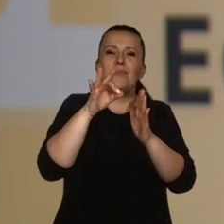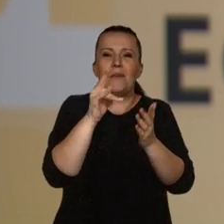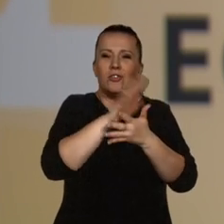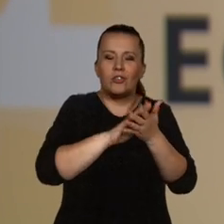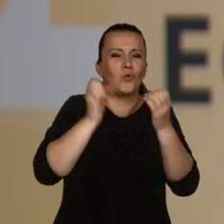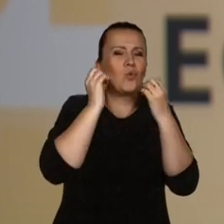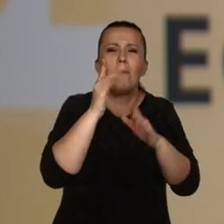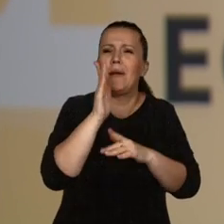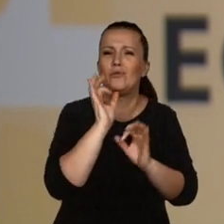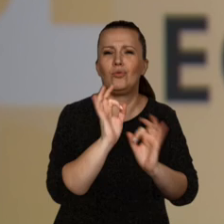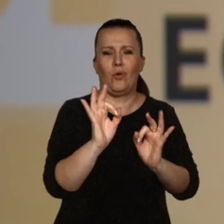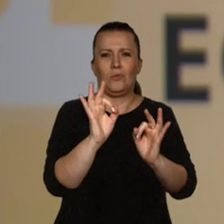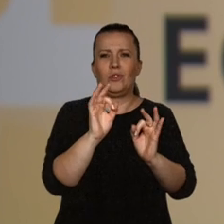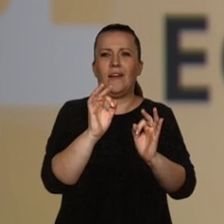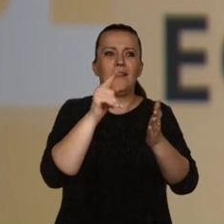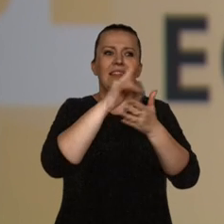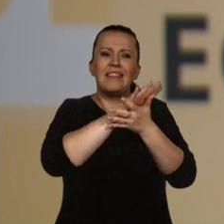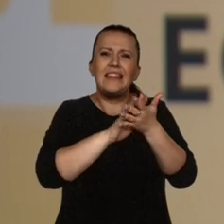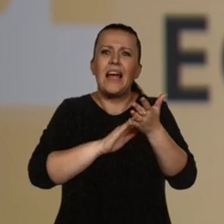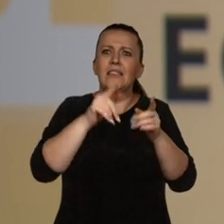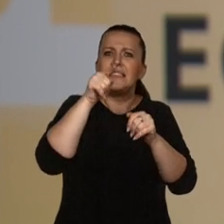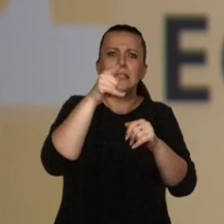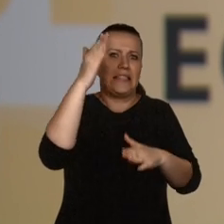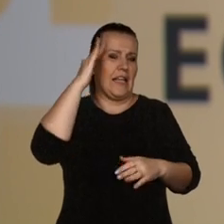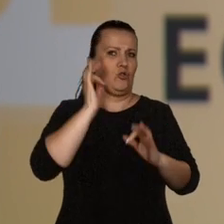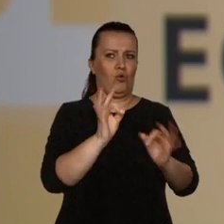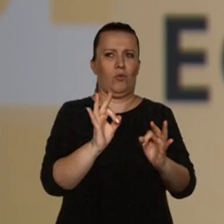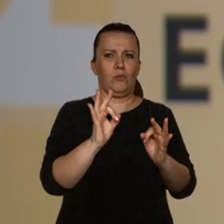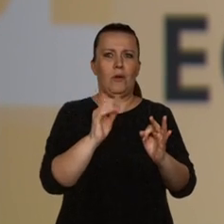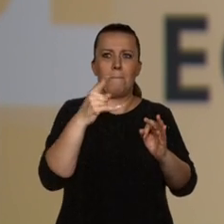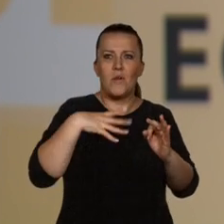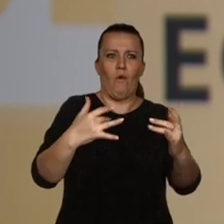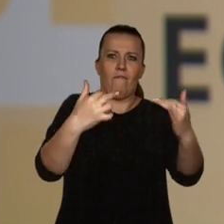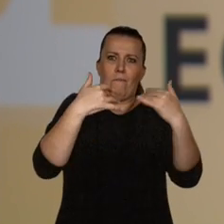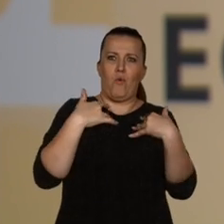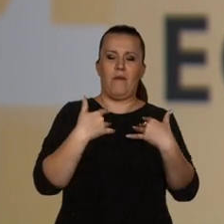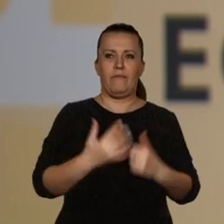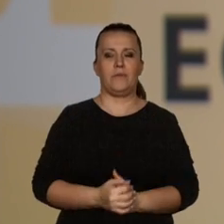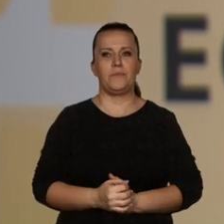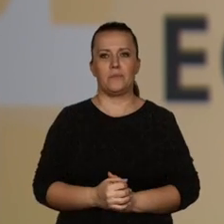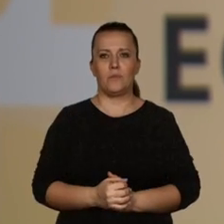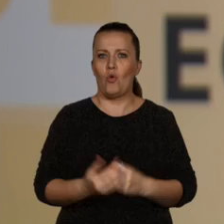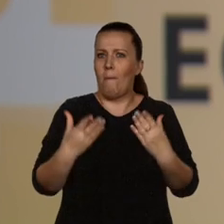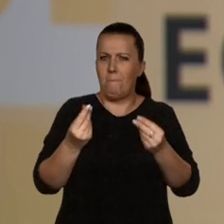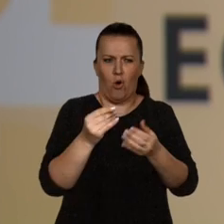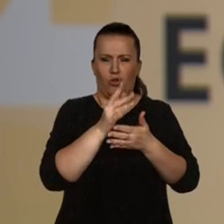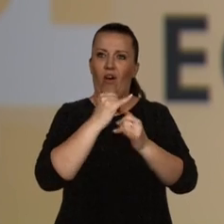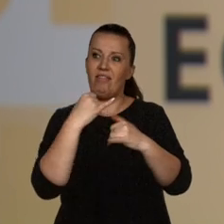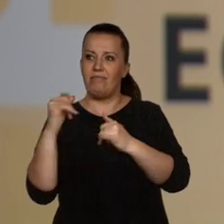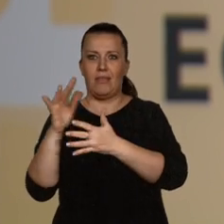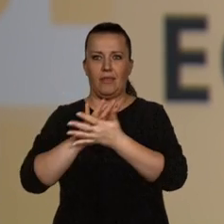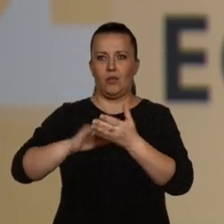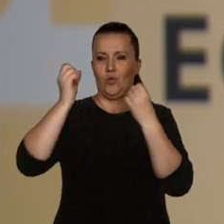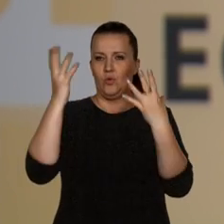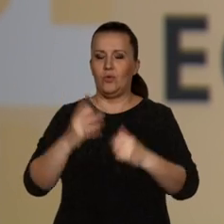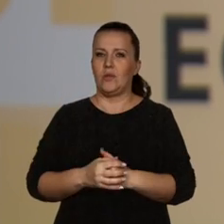życie i co znasz dobrze. Po co te inne teksty kultury? Powinieneś o to zapytać, możesz tego nie wiedzieć, ale one pokazują